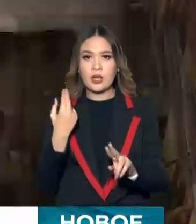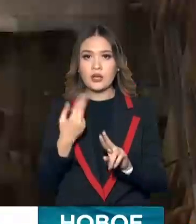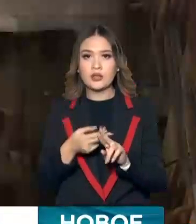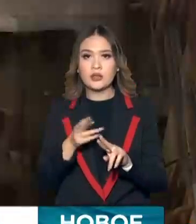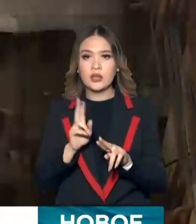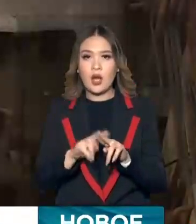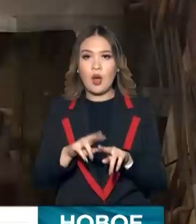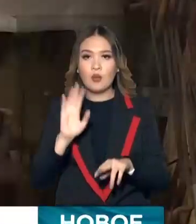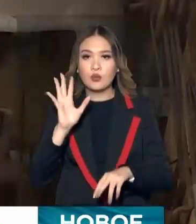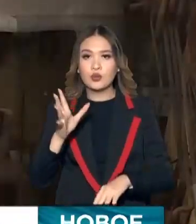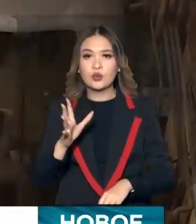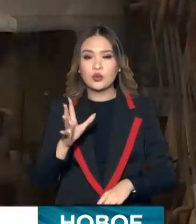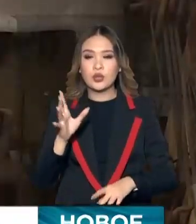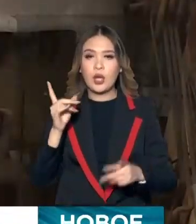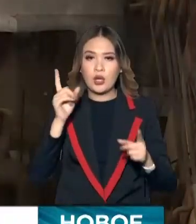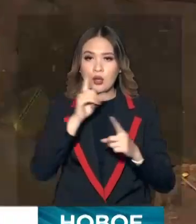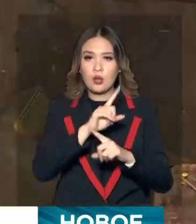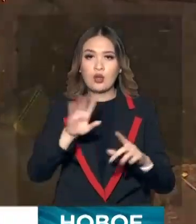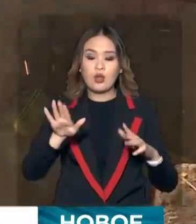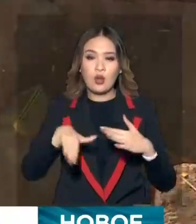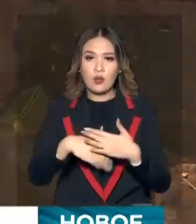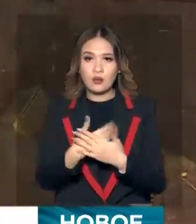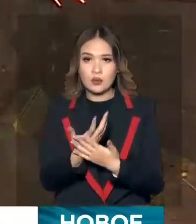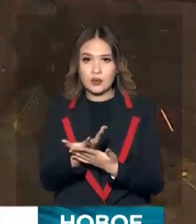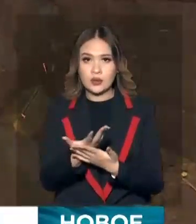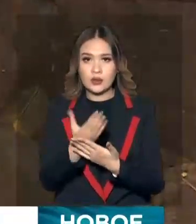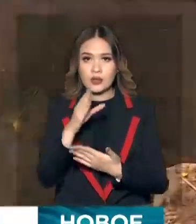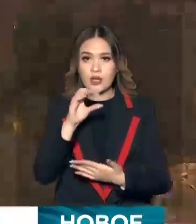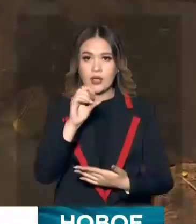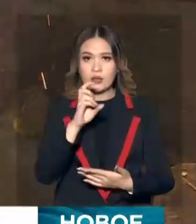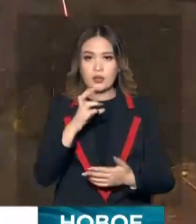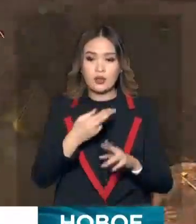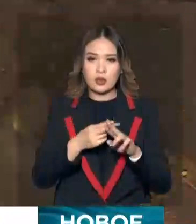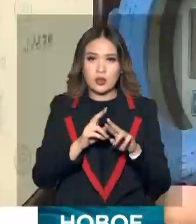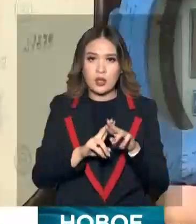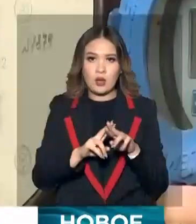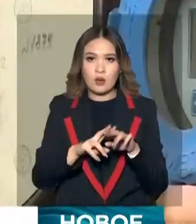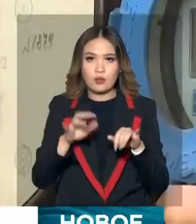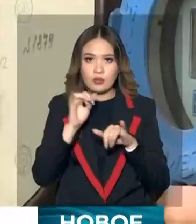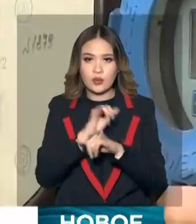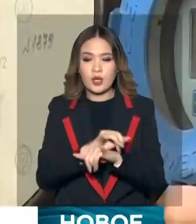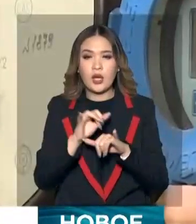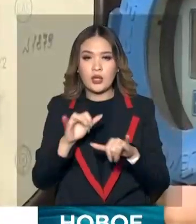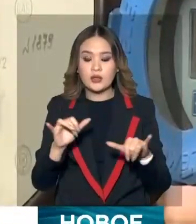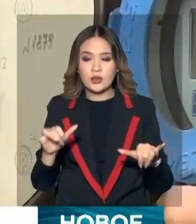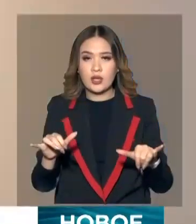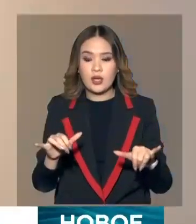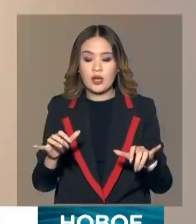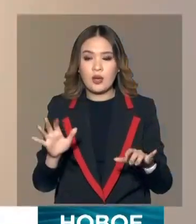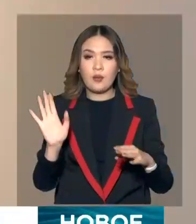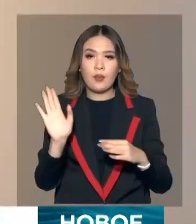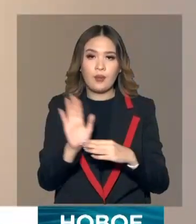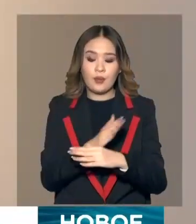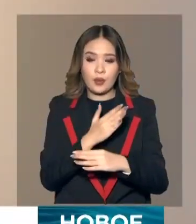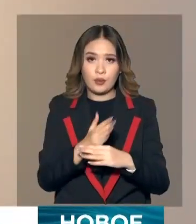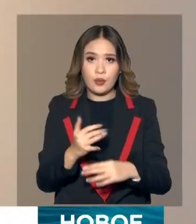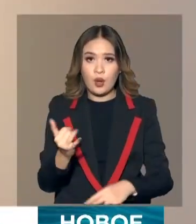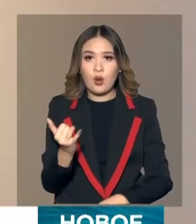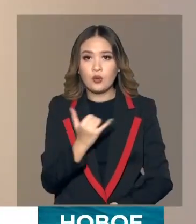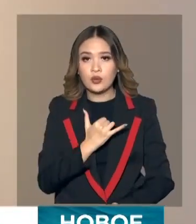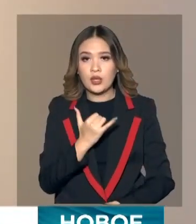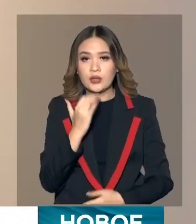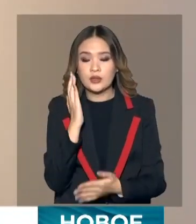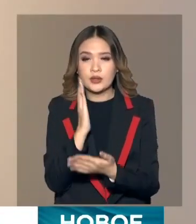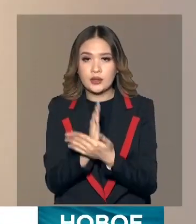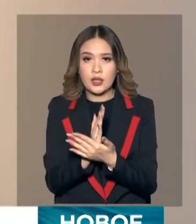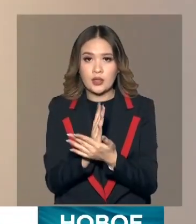То есть это будут современные технологии, современные предприятия. Помимо этого, у нас